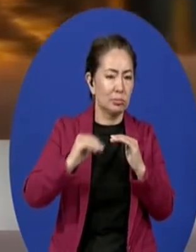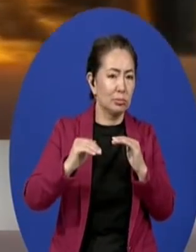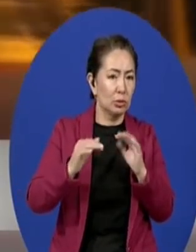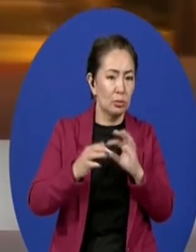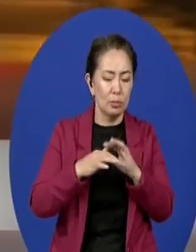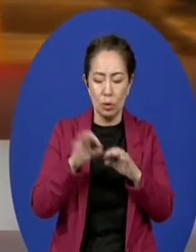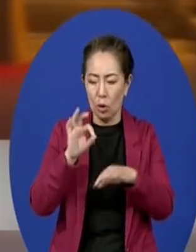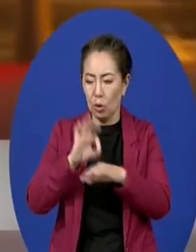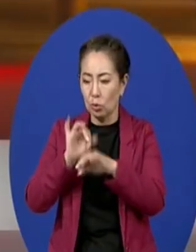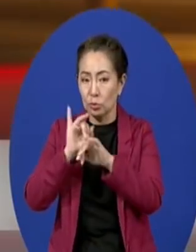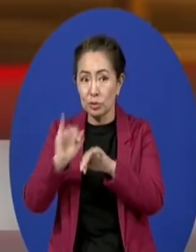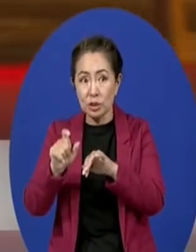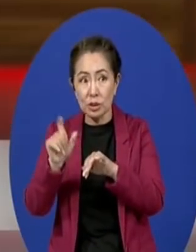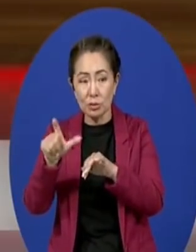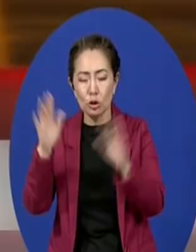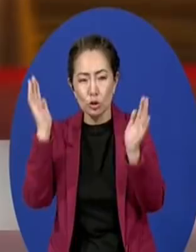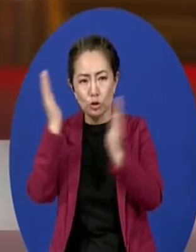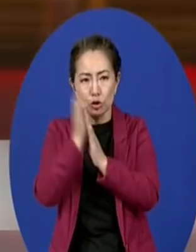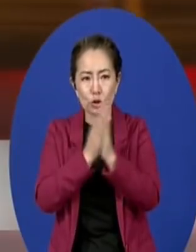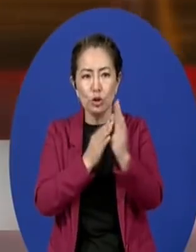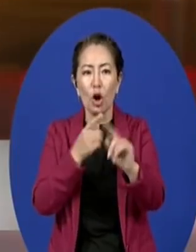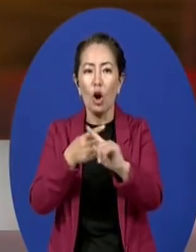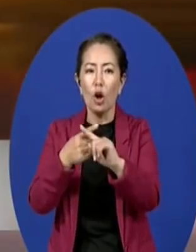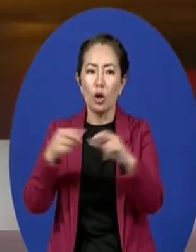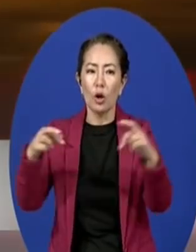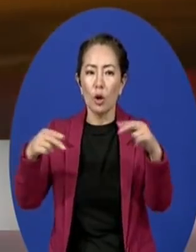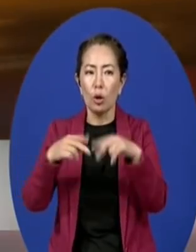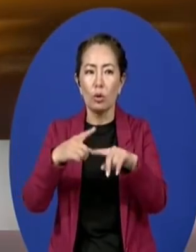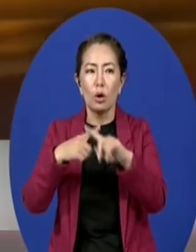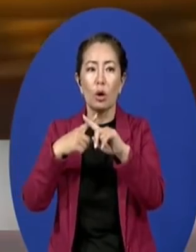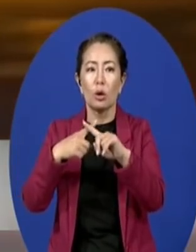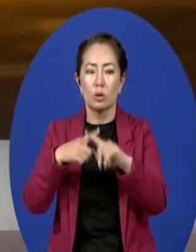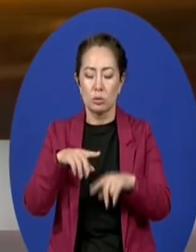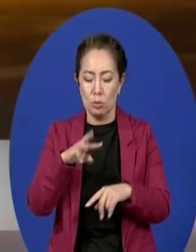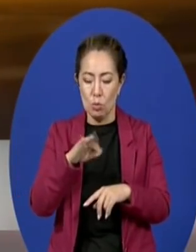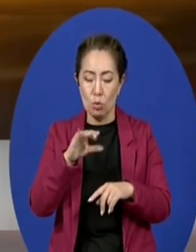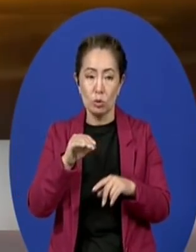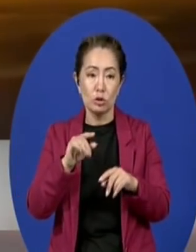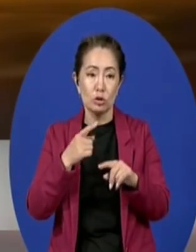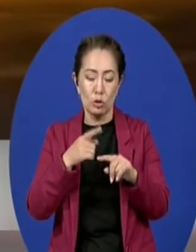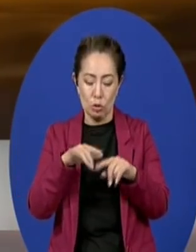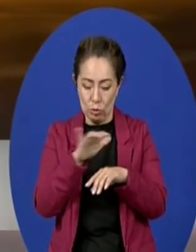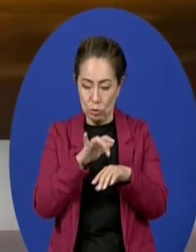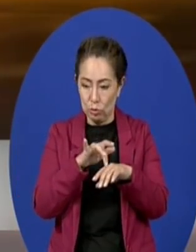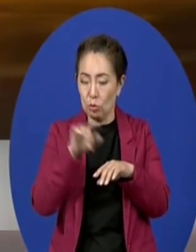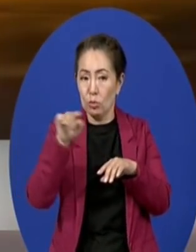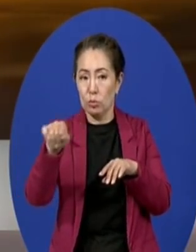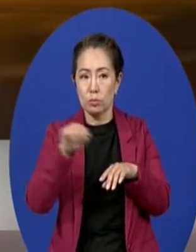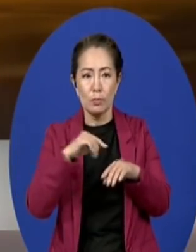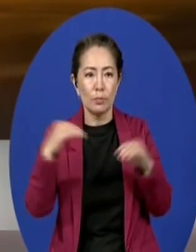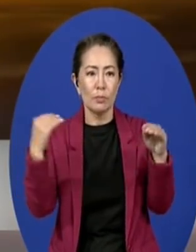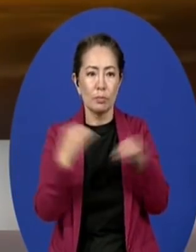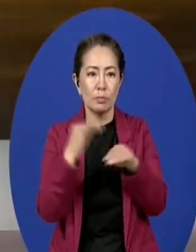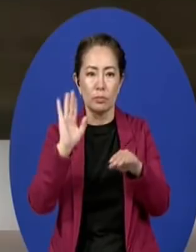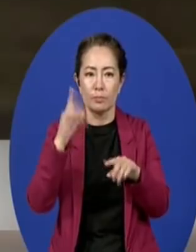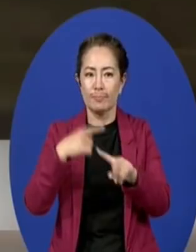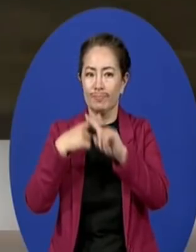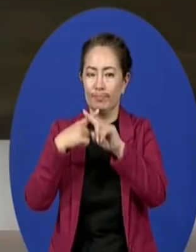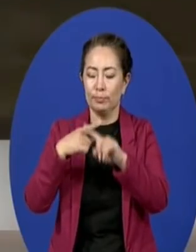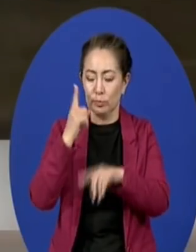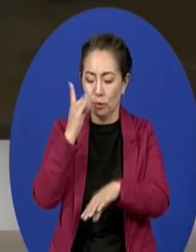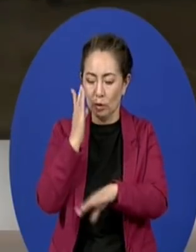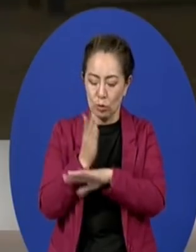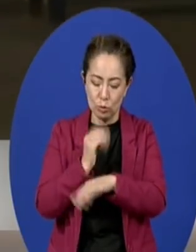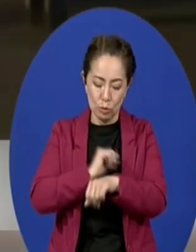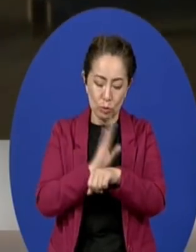муж хотуудад шүний хөл хориг зарлжээ. Мөн муж хооронд зорчихыг хоригласан юм. Сүүлийн үед Тайландд өдөрт бүртгэгдэж